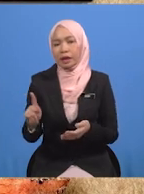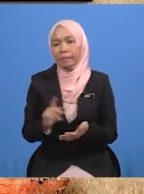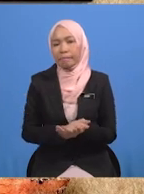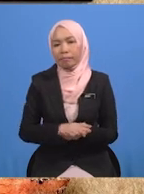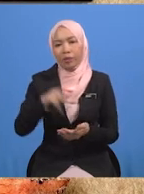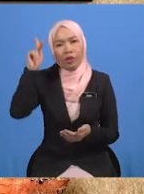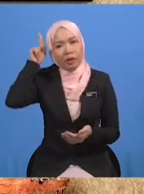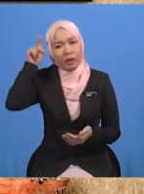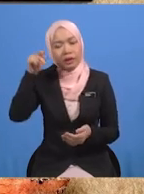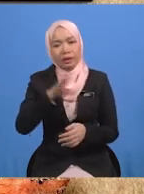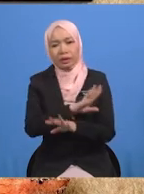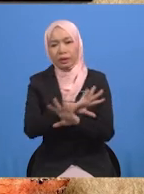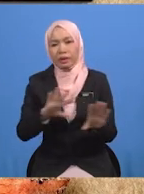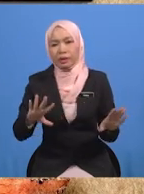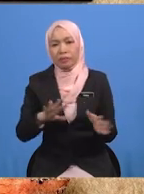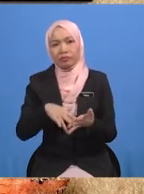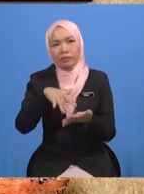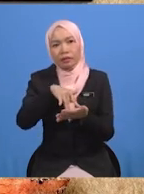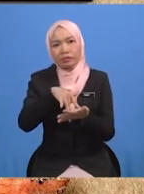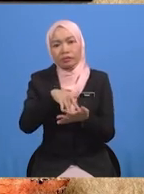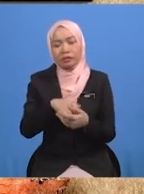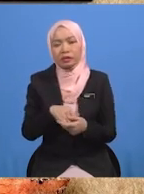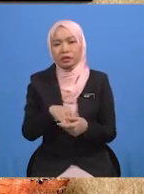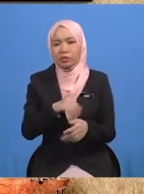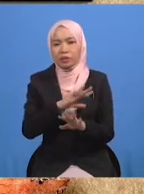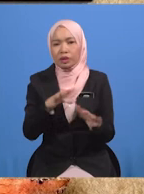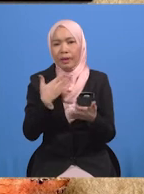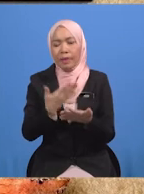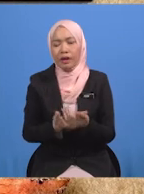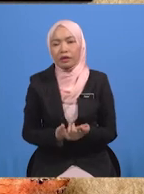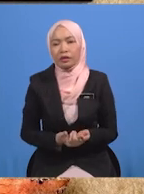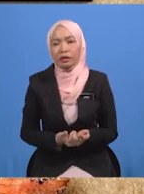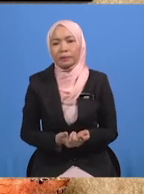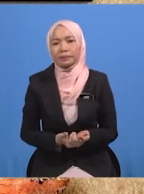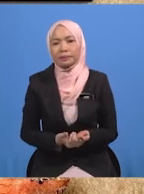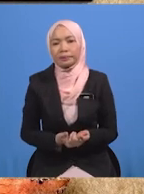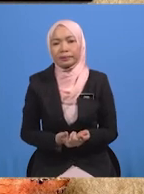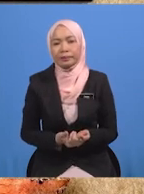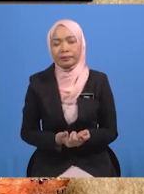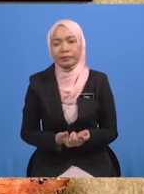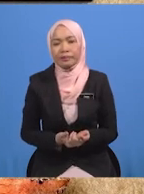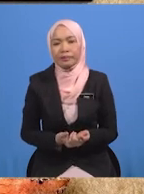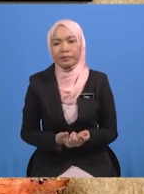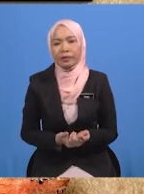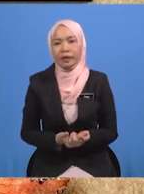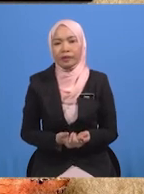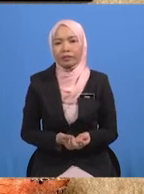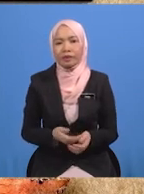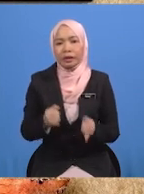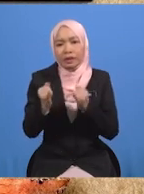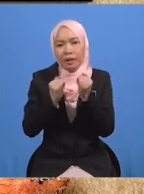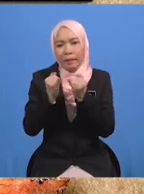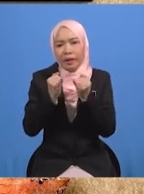menjadi tidak stabil. Kelemahan kepimpinan dalam pentadbiran menyumbang kepada kemerosotan